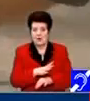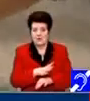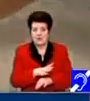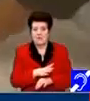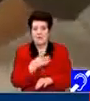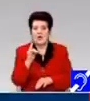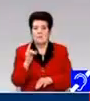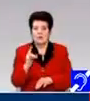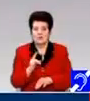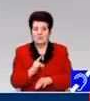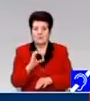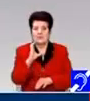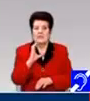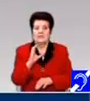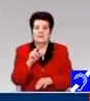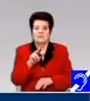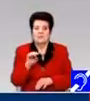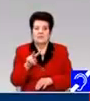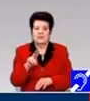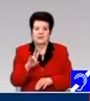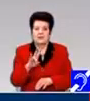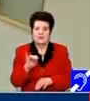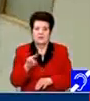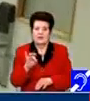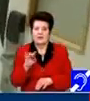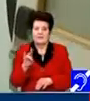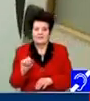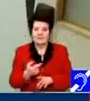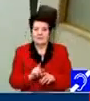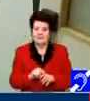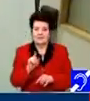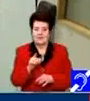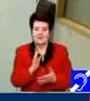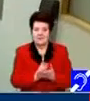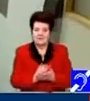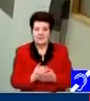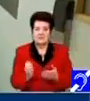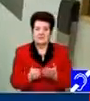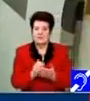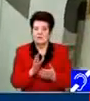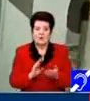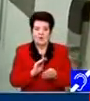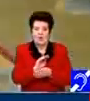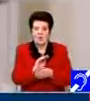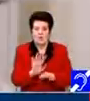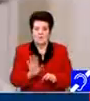Tea este Spinraza, un medicament pe care însă familia nu și-l putea permite, iar statul nu îl compensează.